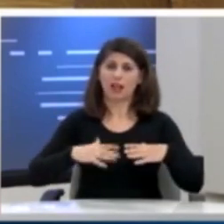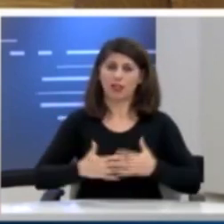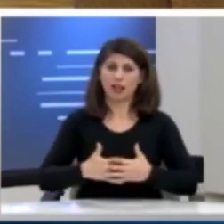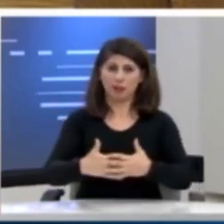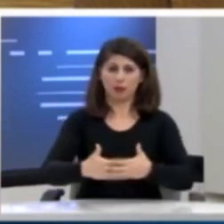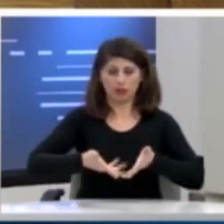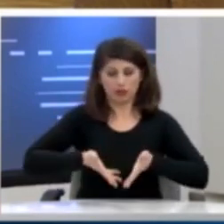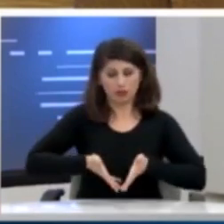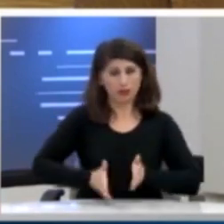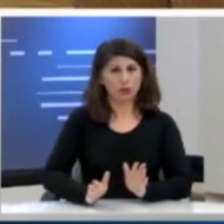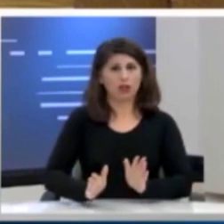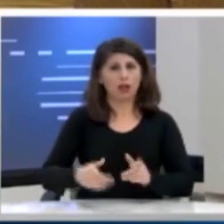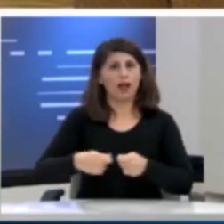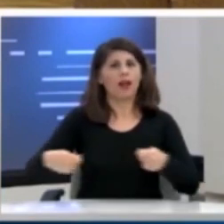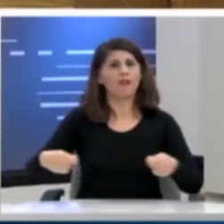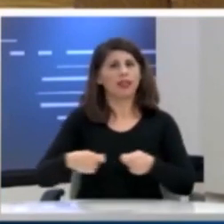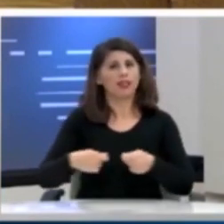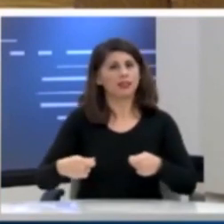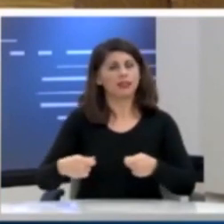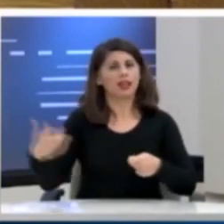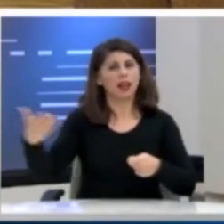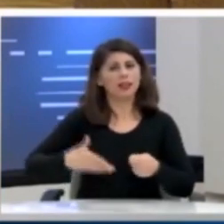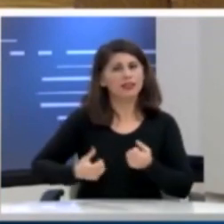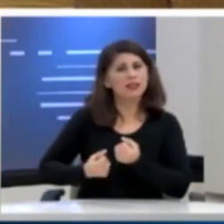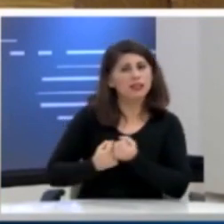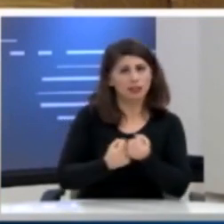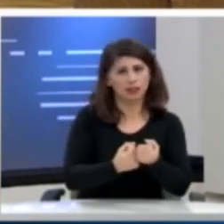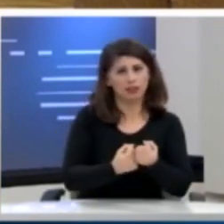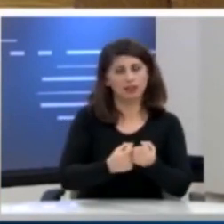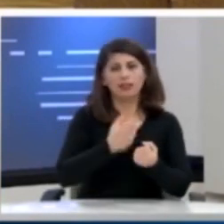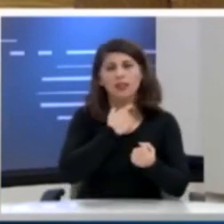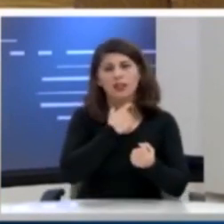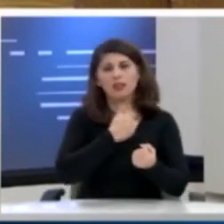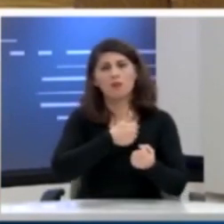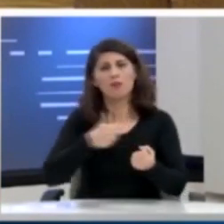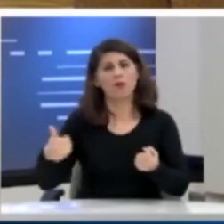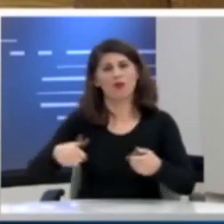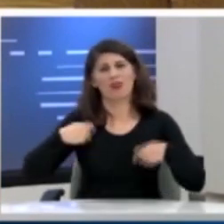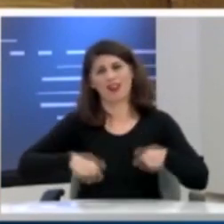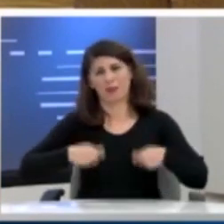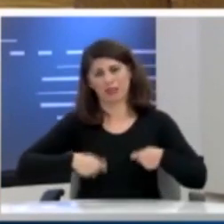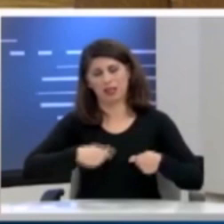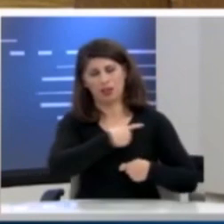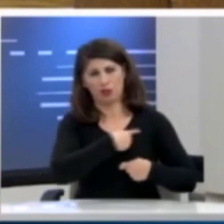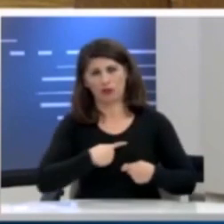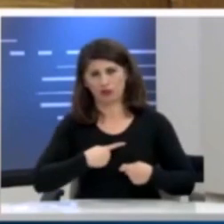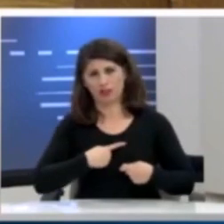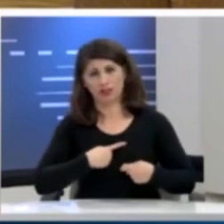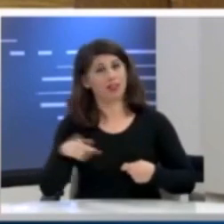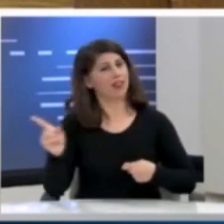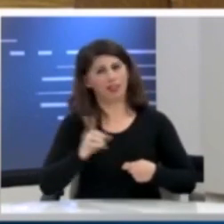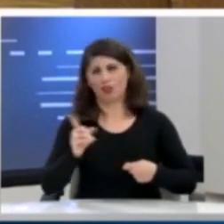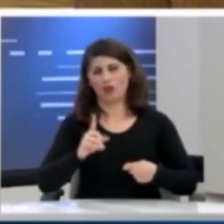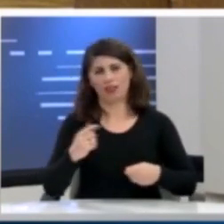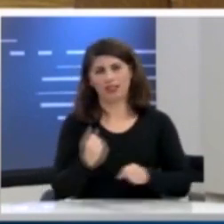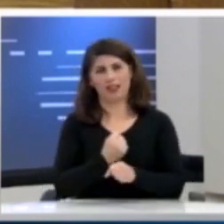και λοχίας. Η ευελιξία έρχεται να στηρίξει τις ανάγκες μόνο της καπιταλιστικής εργοδοσίας και